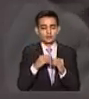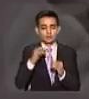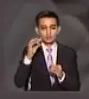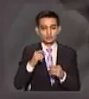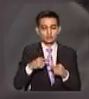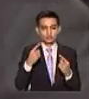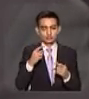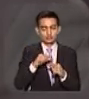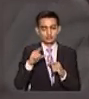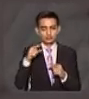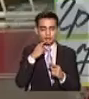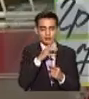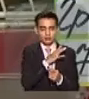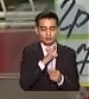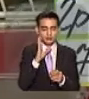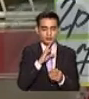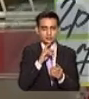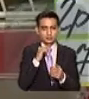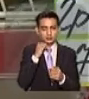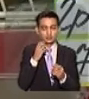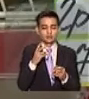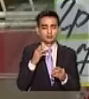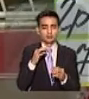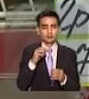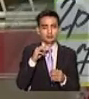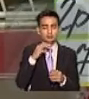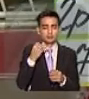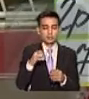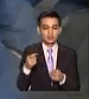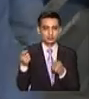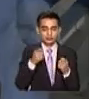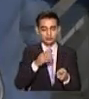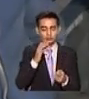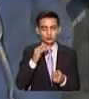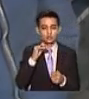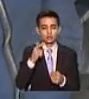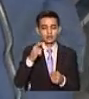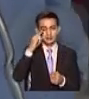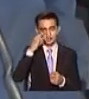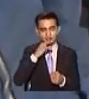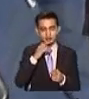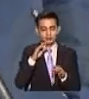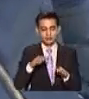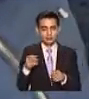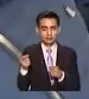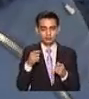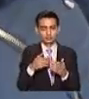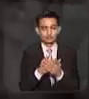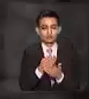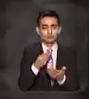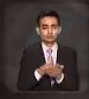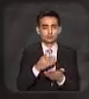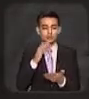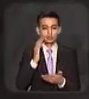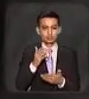В апреле появится привозная капуста нового урожая, в мае с юга Казахстана. Правда, она будет дороже, чем овощи старых запасов.